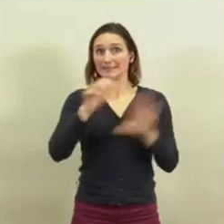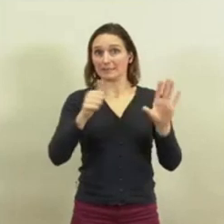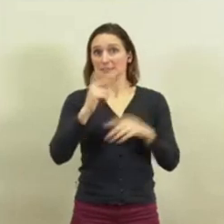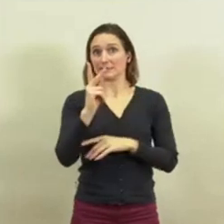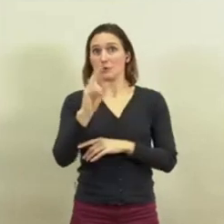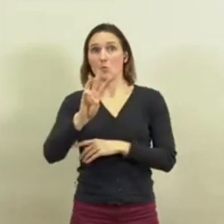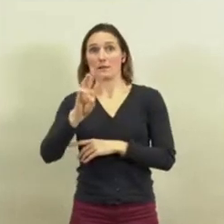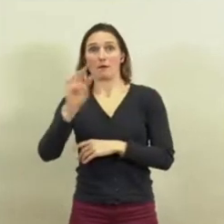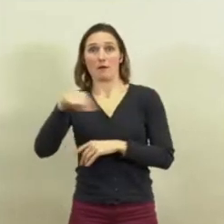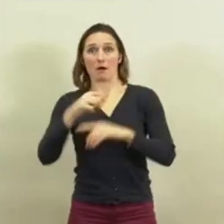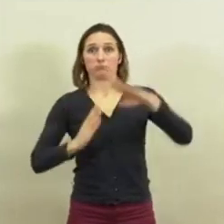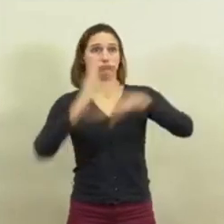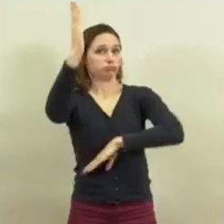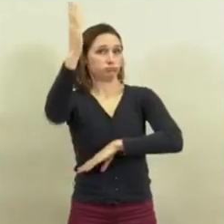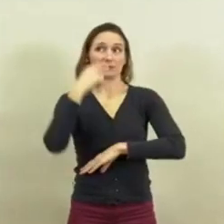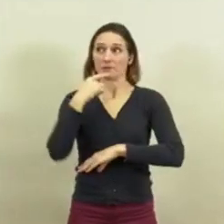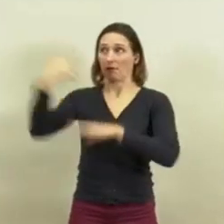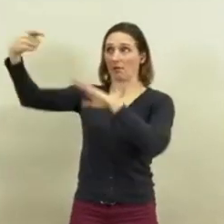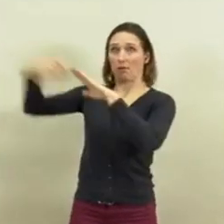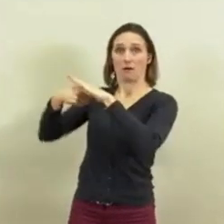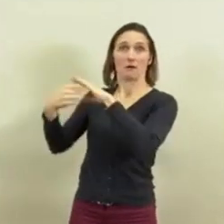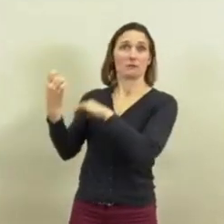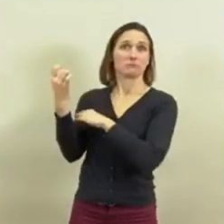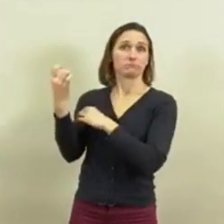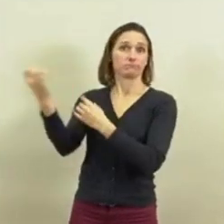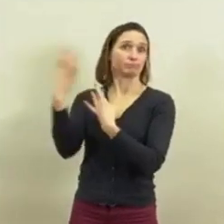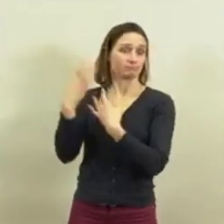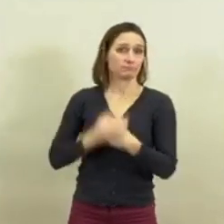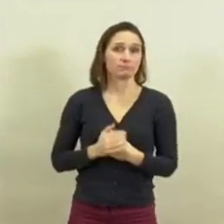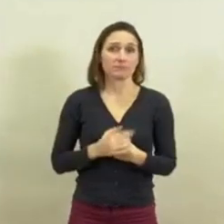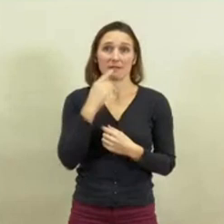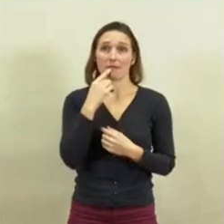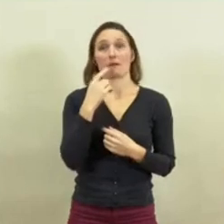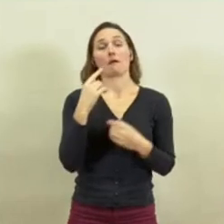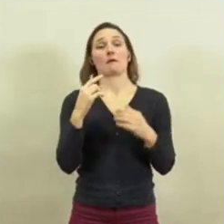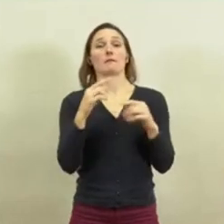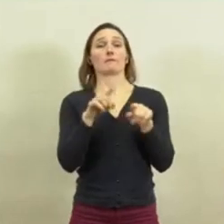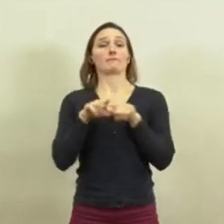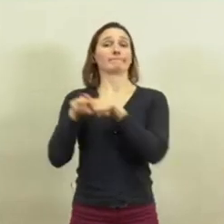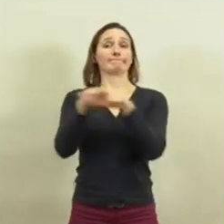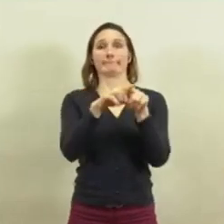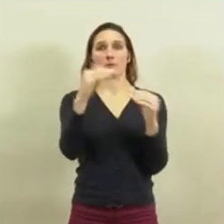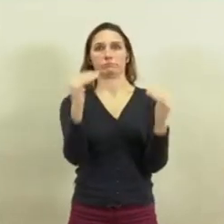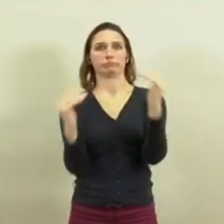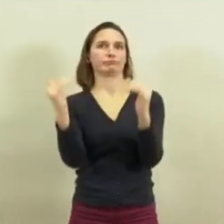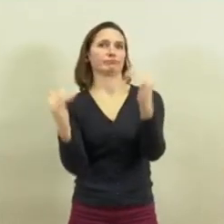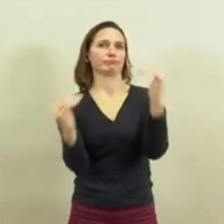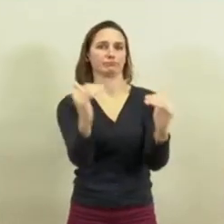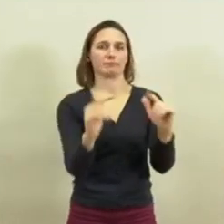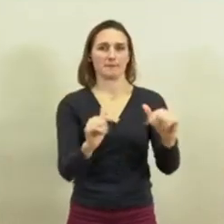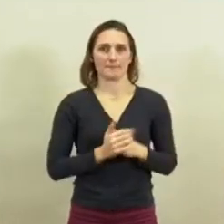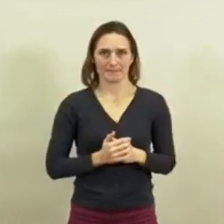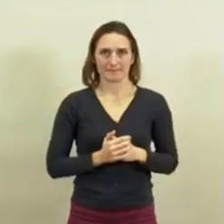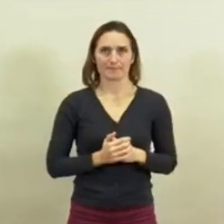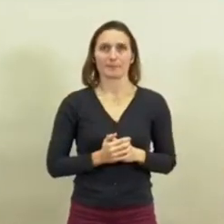aides mises en place. Cette situation conduit à une inégalité de traitement très très dramatique pour de nombreux ménages. Les